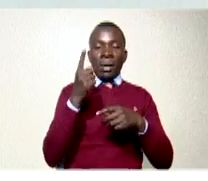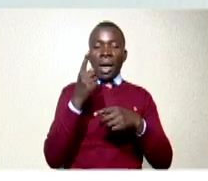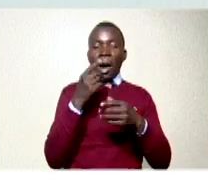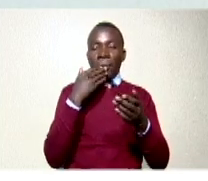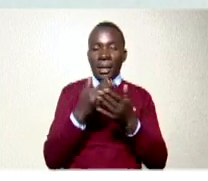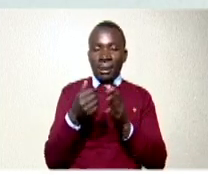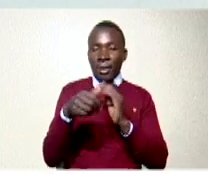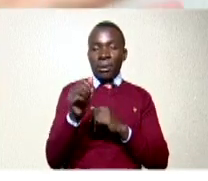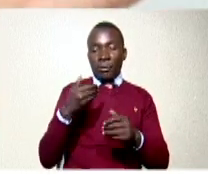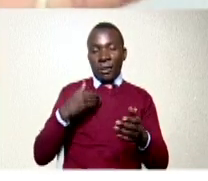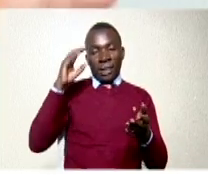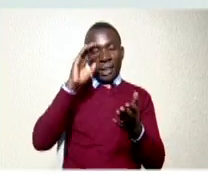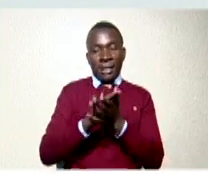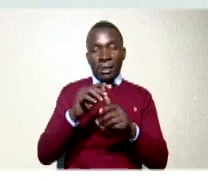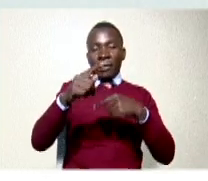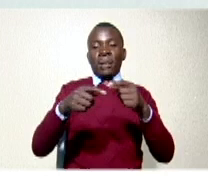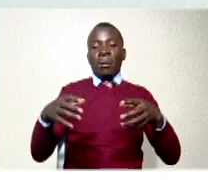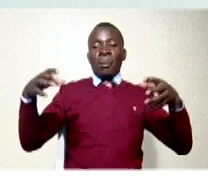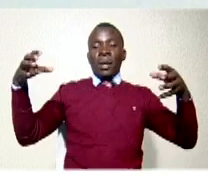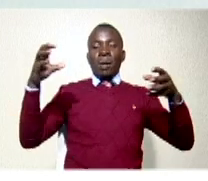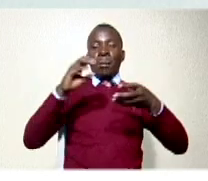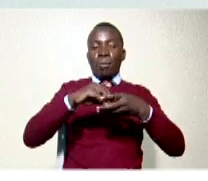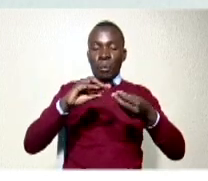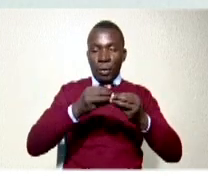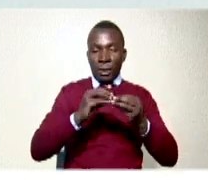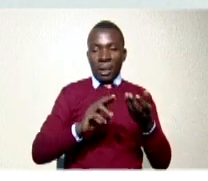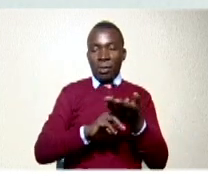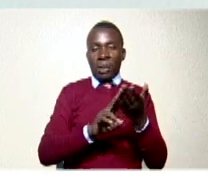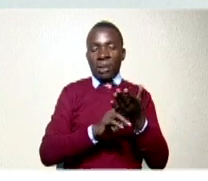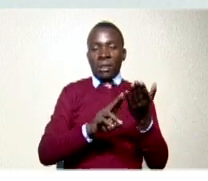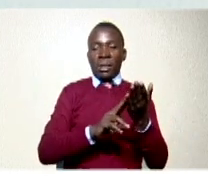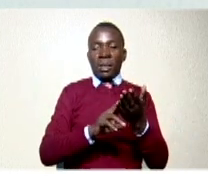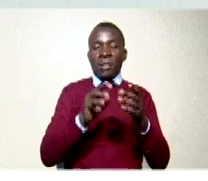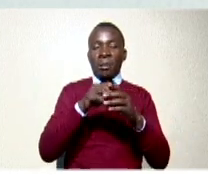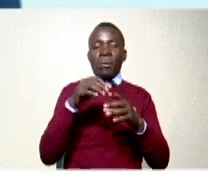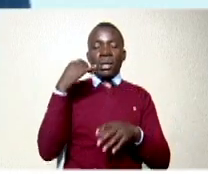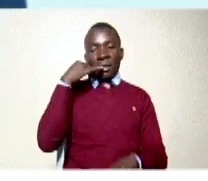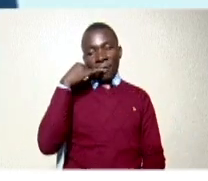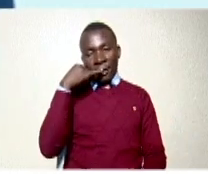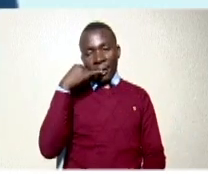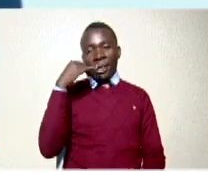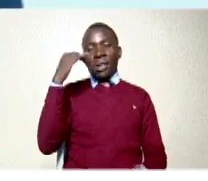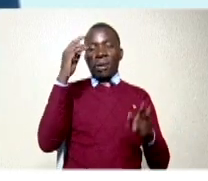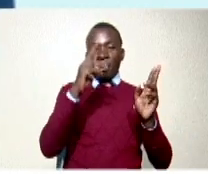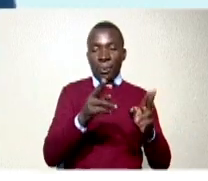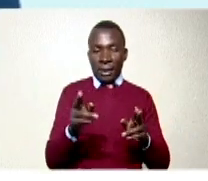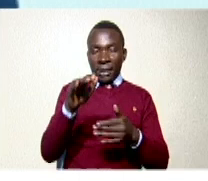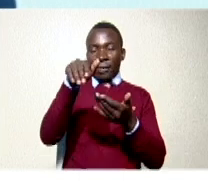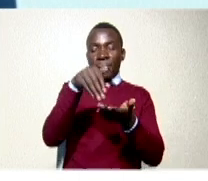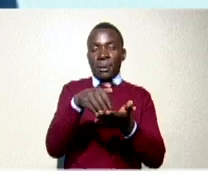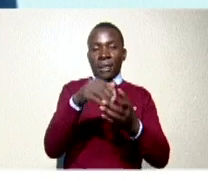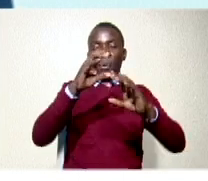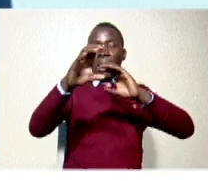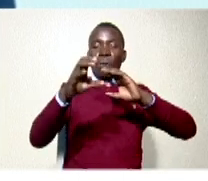dufite icyizere ko bizarushaho no kwaguka mu mibare ikoreshwa inyuzwe muri iyo miyoboro ya telefone ubundi ibi bigo